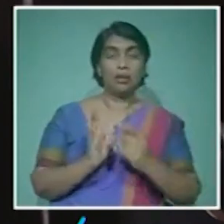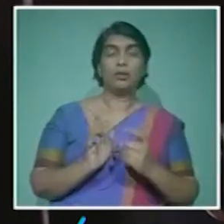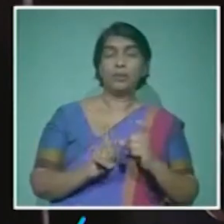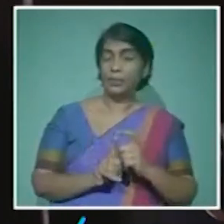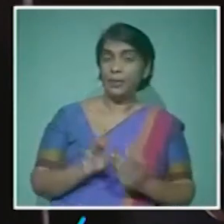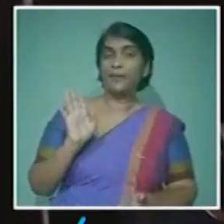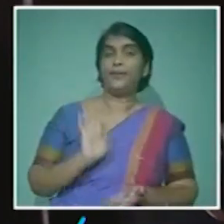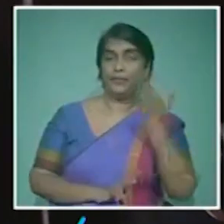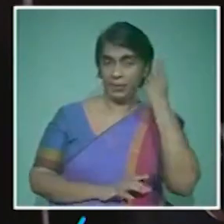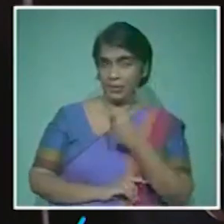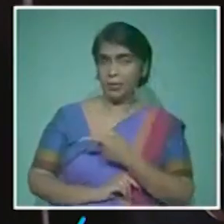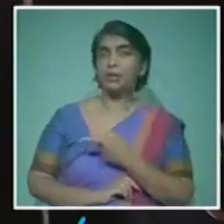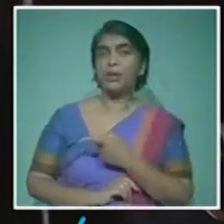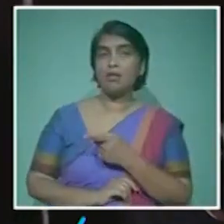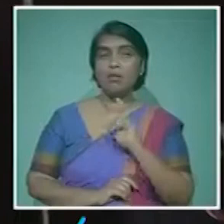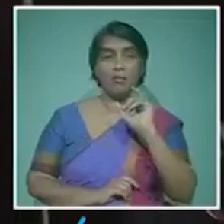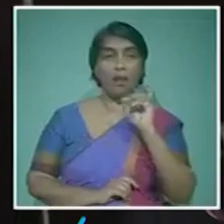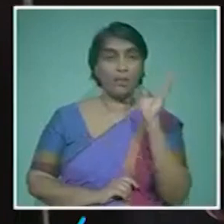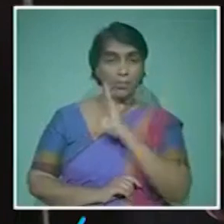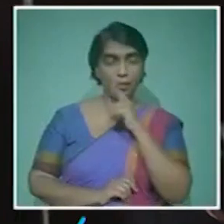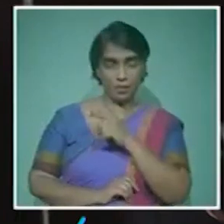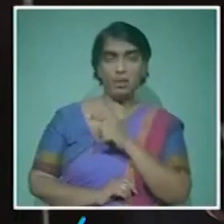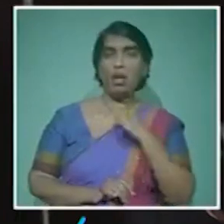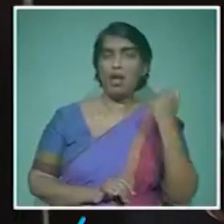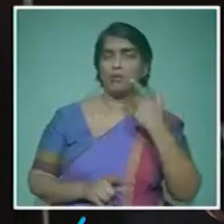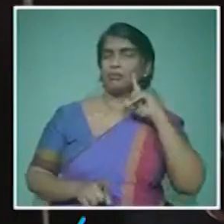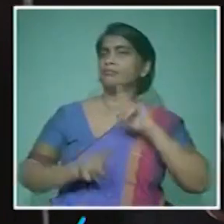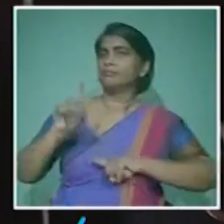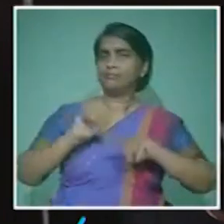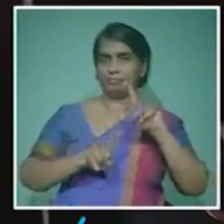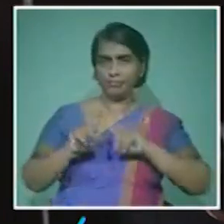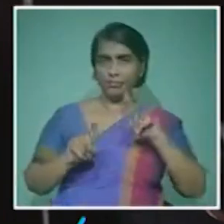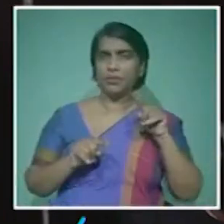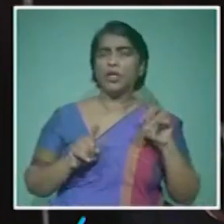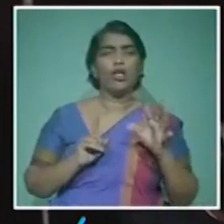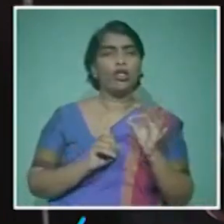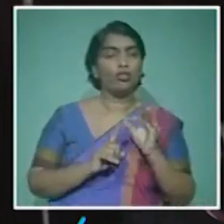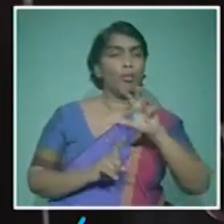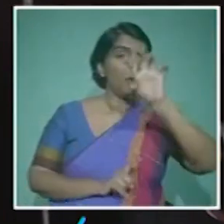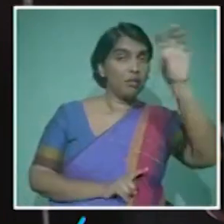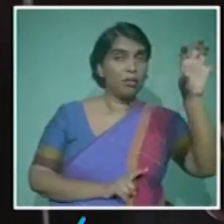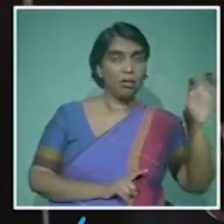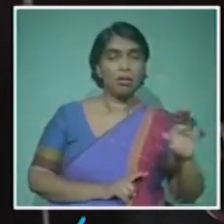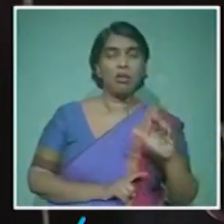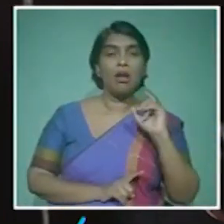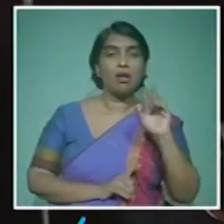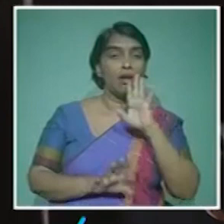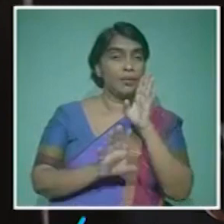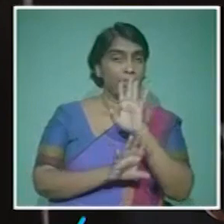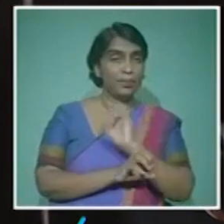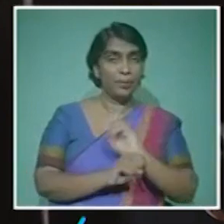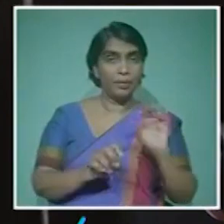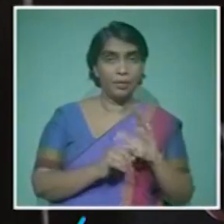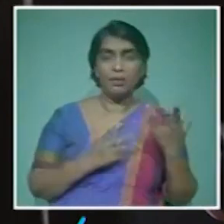දසලක්ෂ ගුණයක් වැඩි කියලා කාබන්. ඉතින් ඒ නිසා දැන් අලුත් සංවාදයක් ඇති වෙලා තියෙනවා දුප්පත් රටවලට දැන් කාබන් විමෝචනය කරලා දියුණු